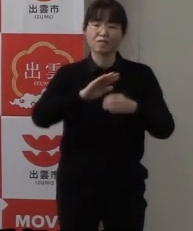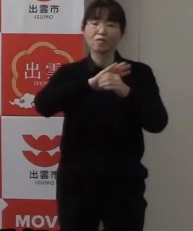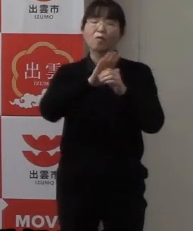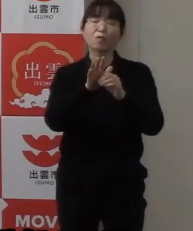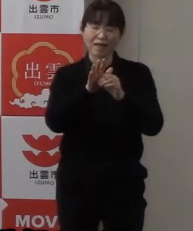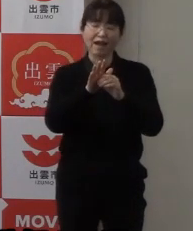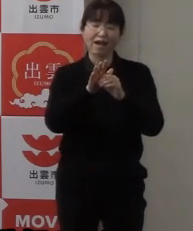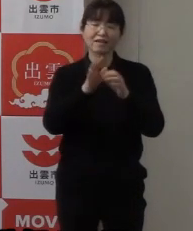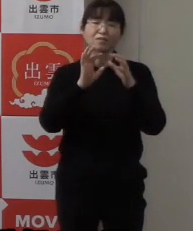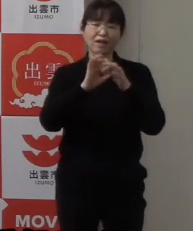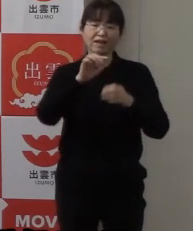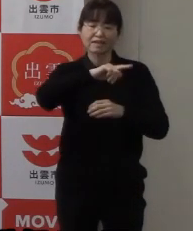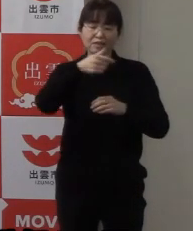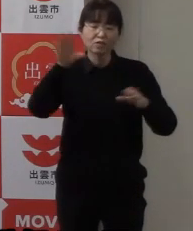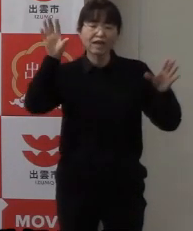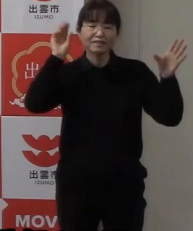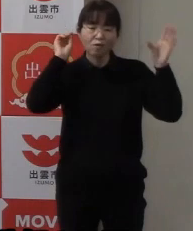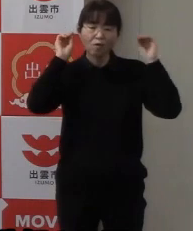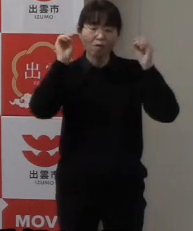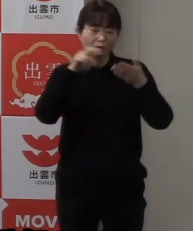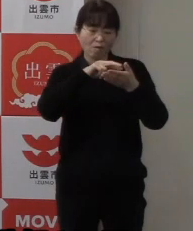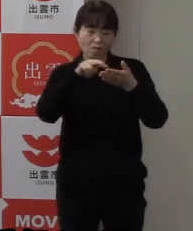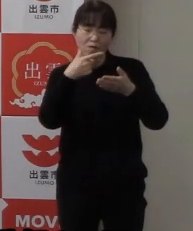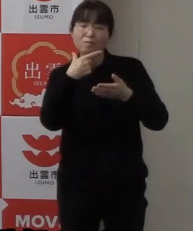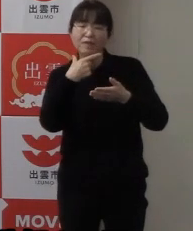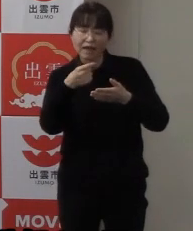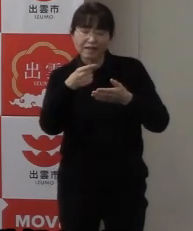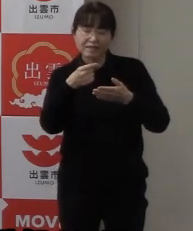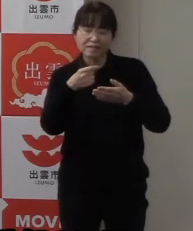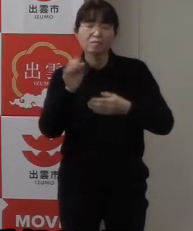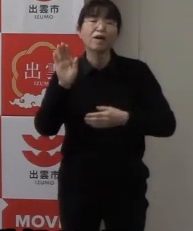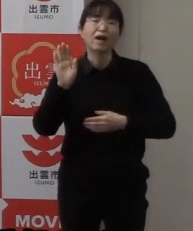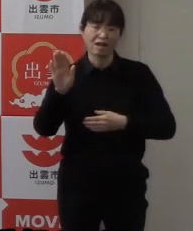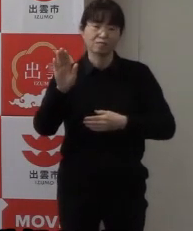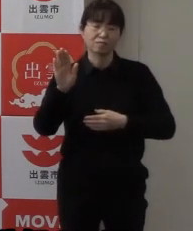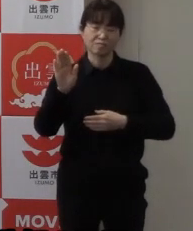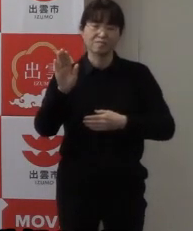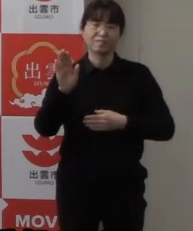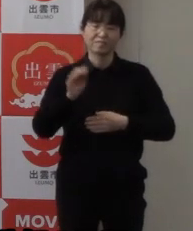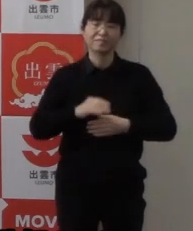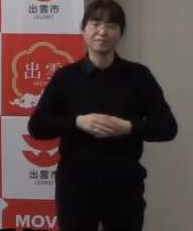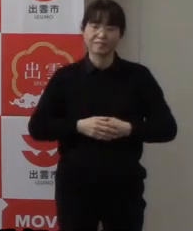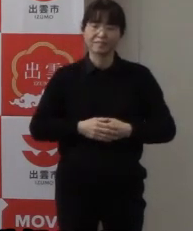なあの情報を取りに来られたこともあろうかと思いますけども、かなりの、